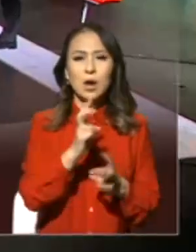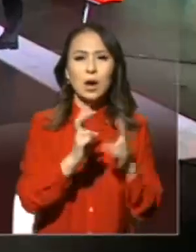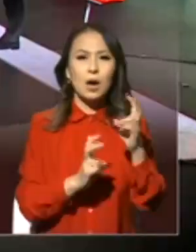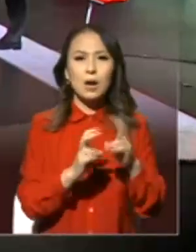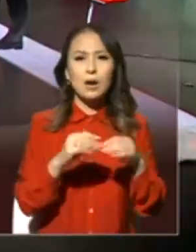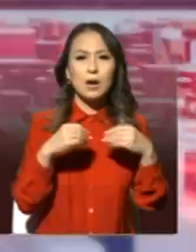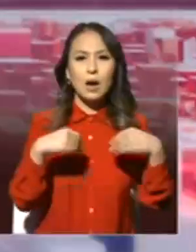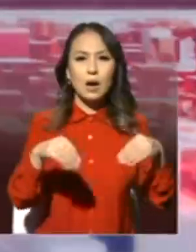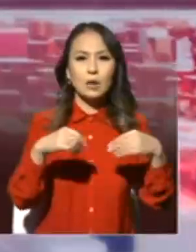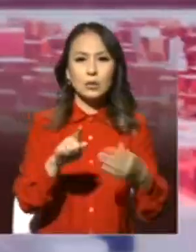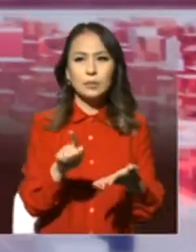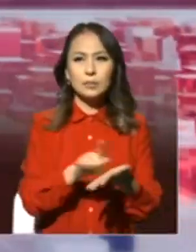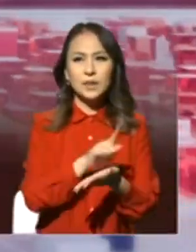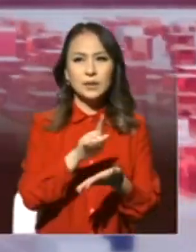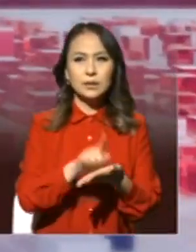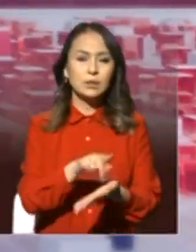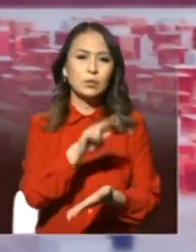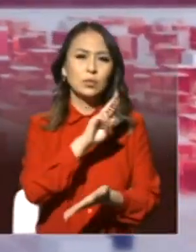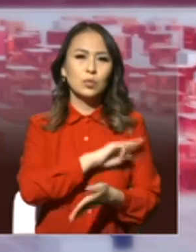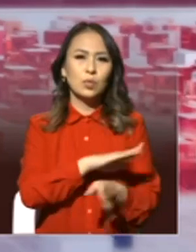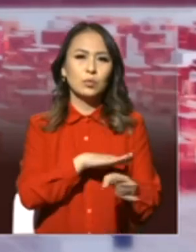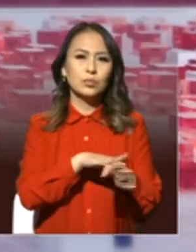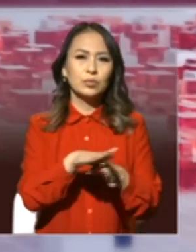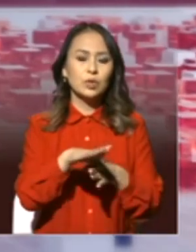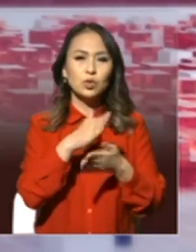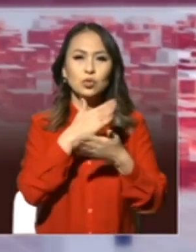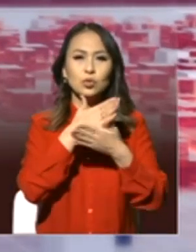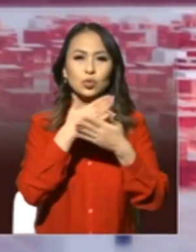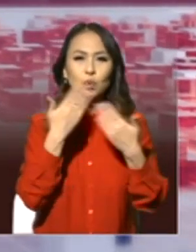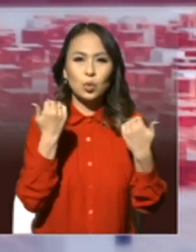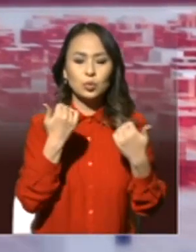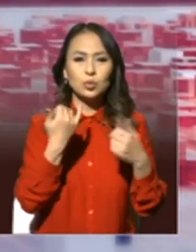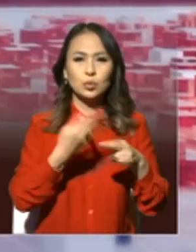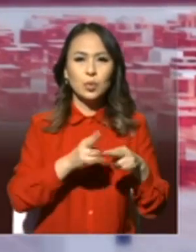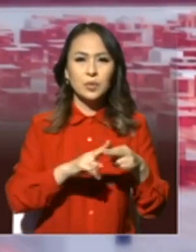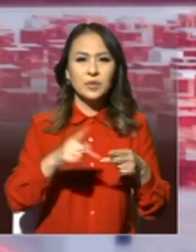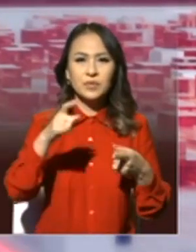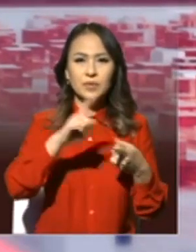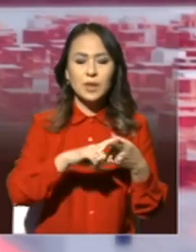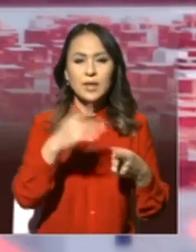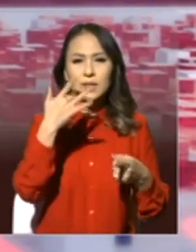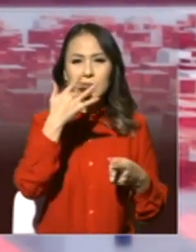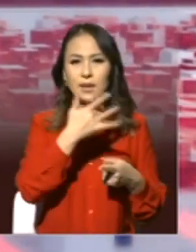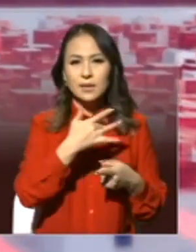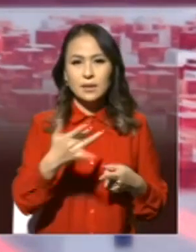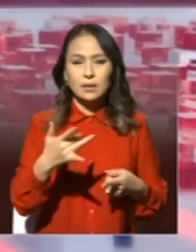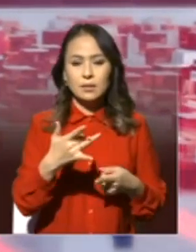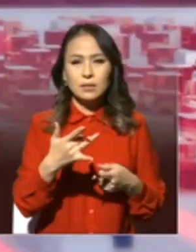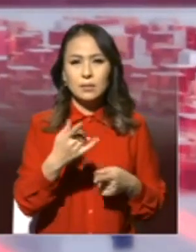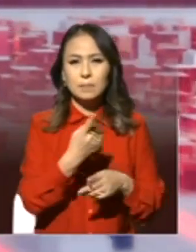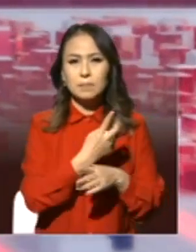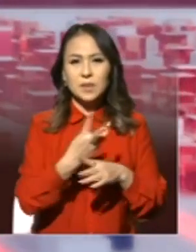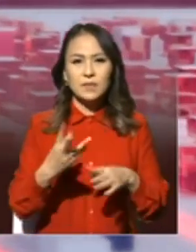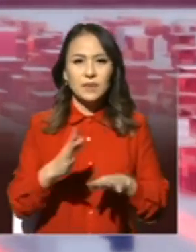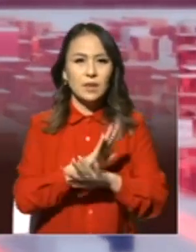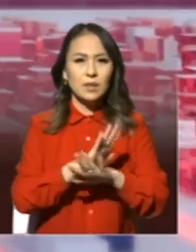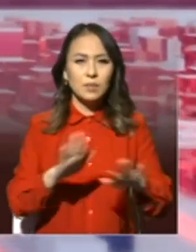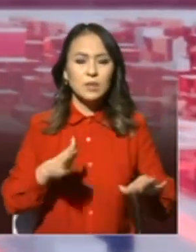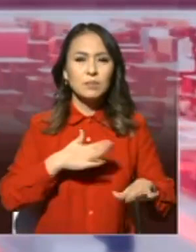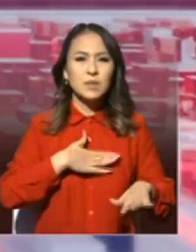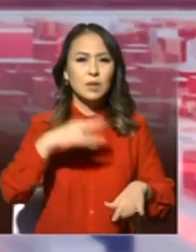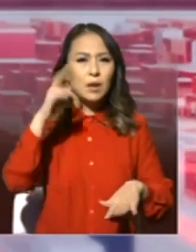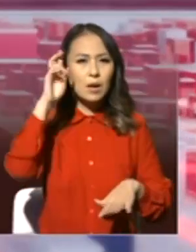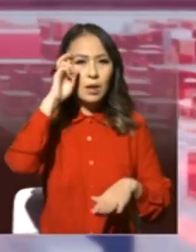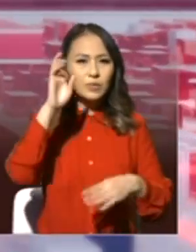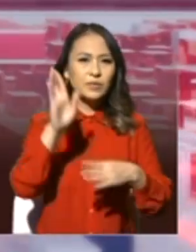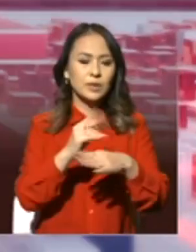кешені бұл міндетті толық орындап отырған жоқ. Осы саладағы саясат бірізді емес. Мемлекет тарапынан